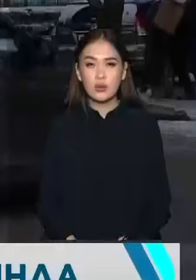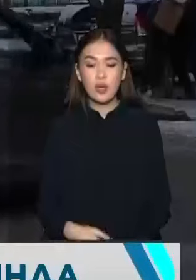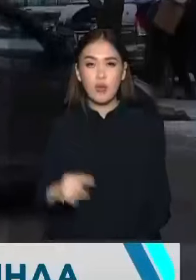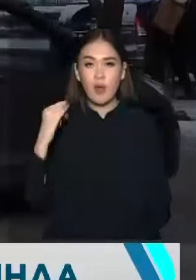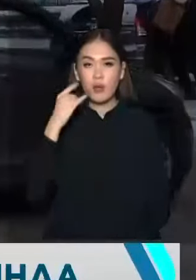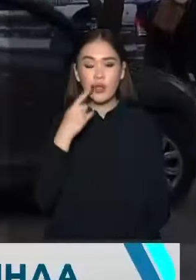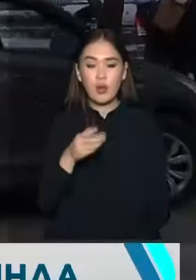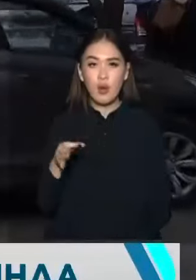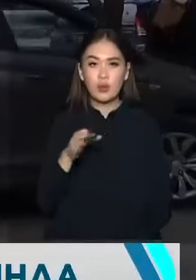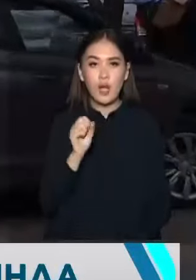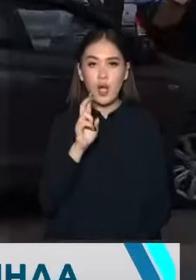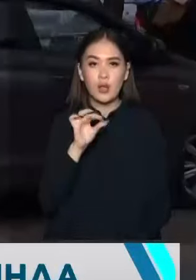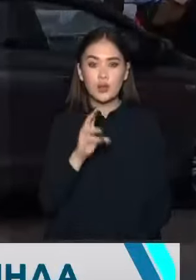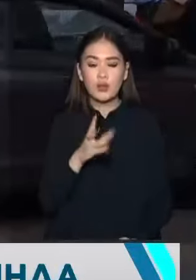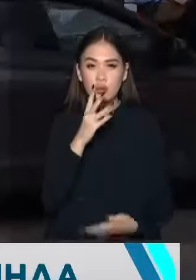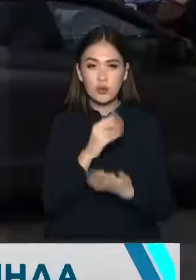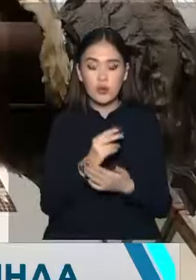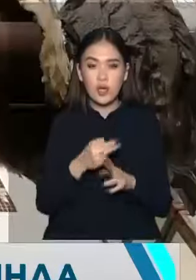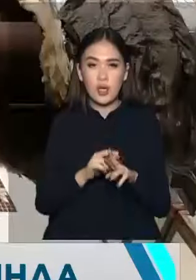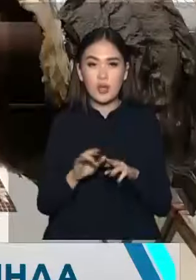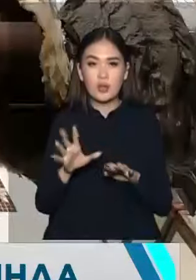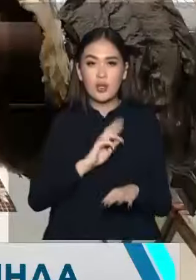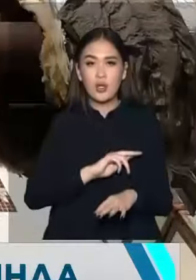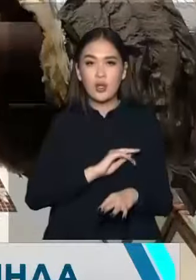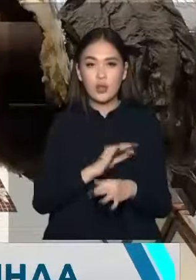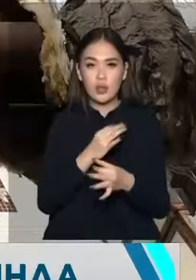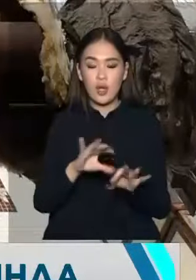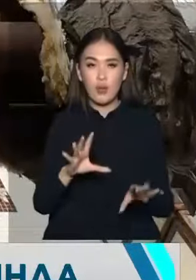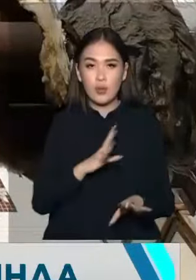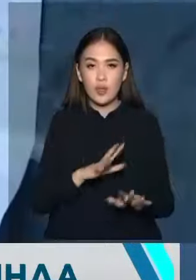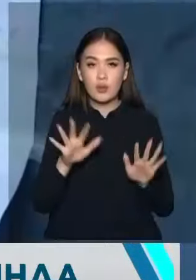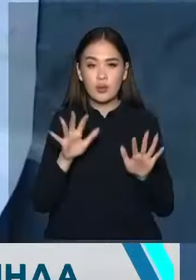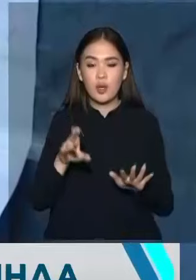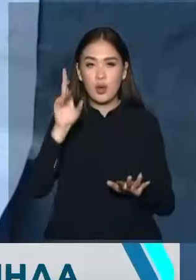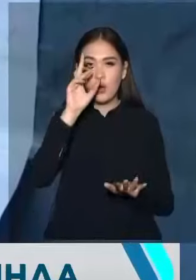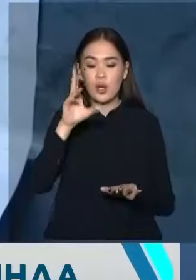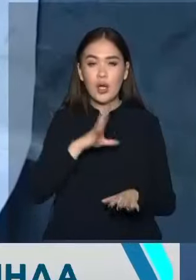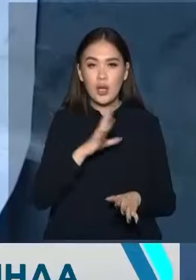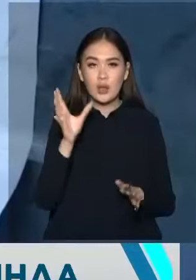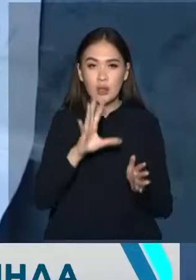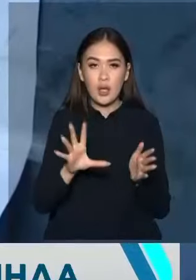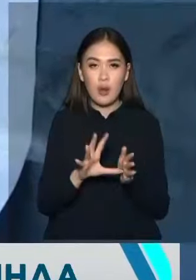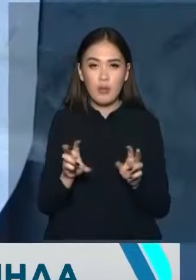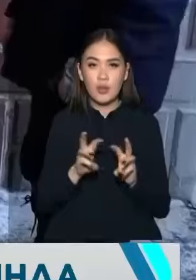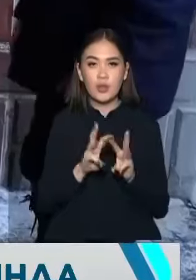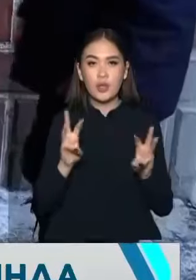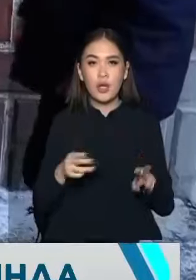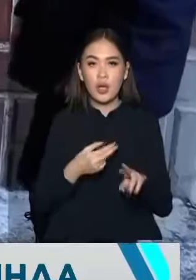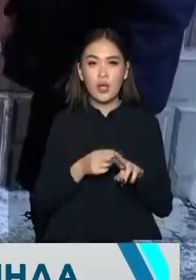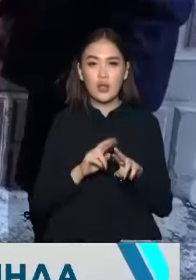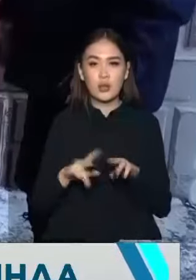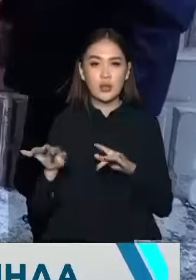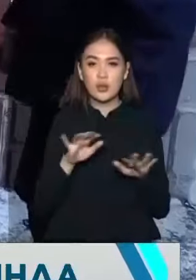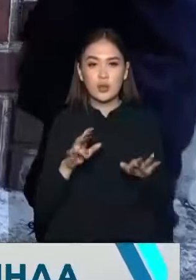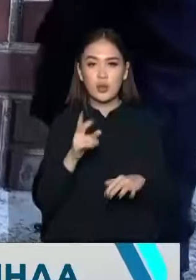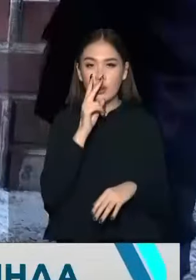Павлодар облысының әкімі өз өтінішімен қызметінен босатылды. Ал құзырлы мемлекеттік орган энергетика министрлігінің ешқандай әрекетін